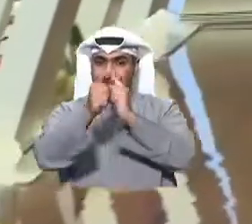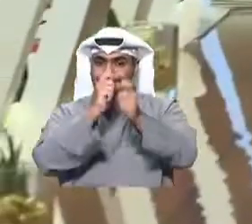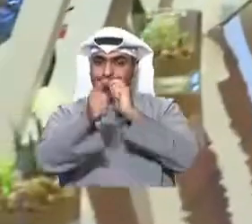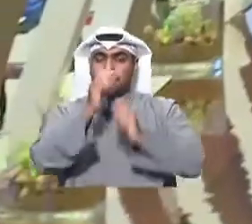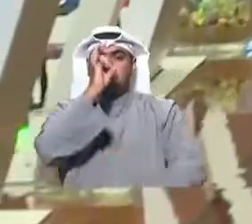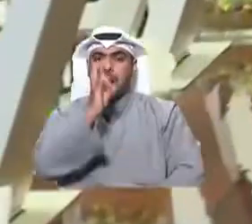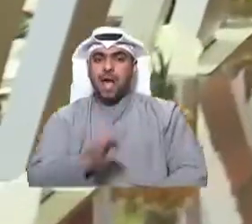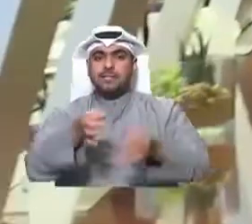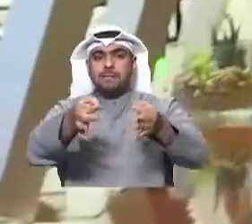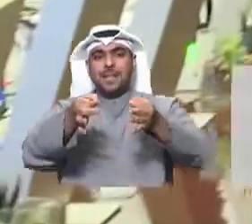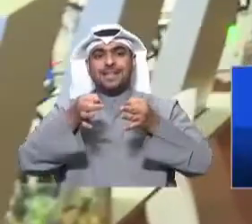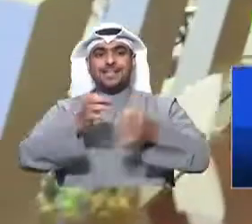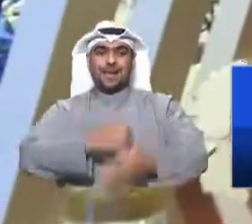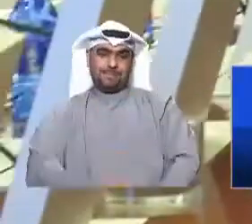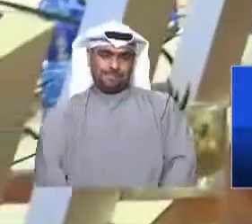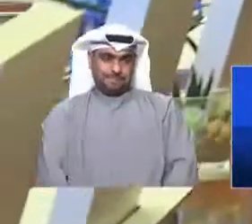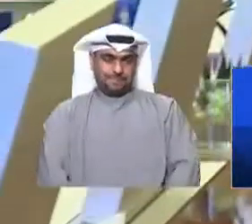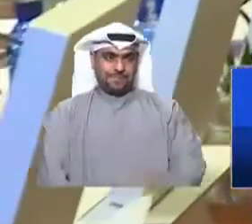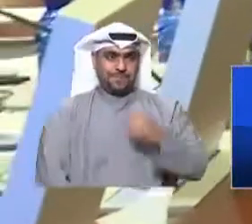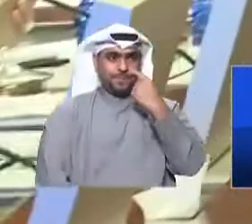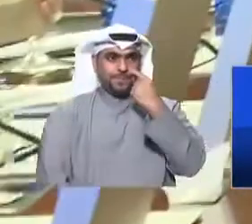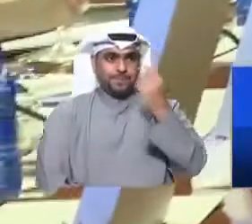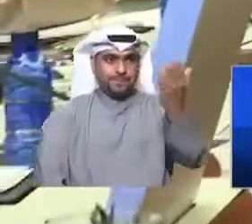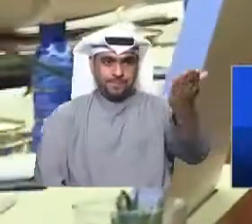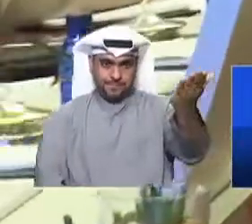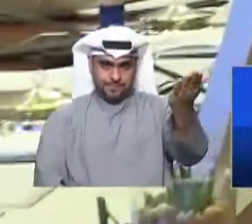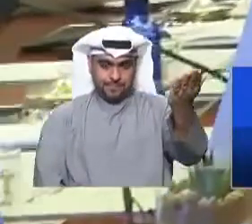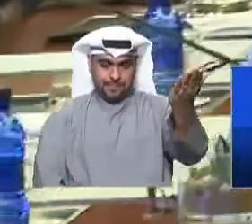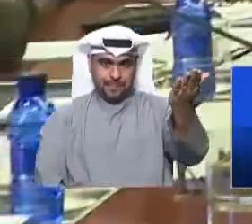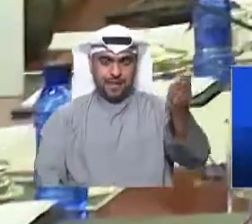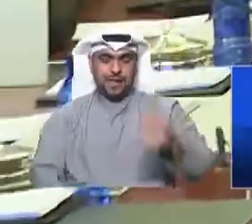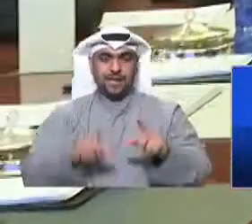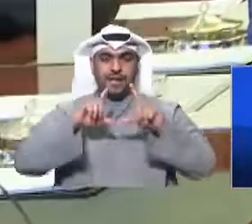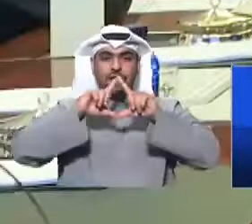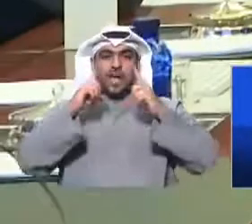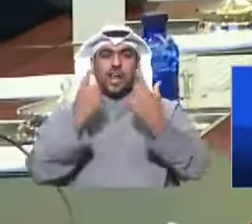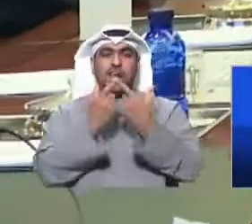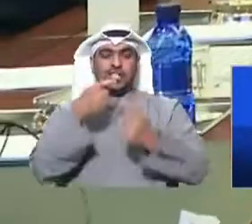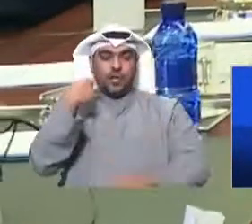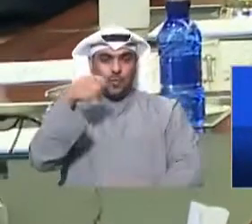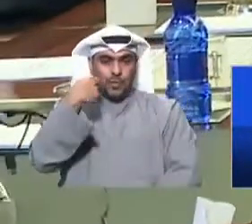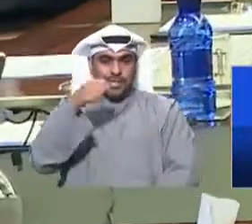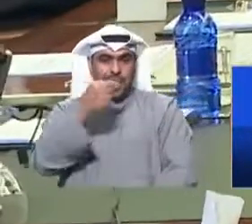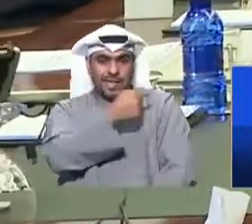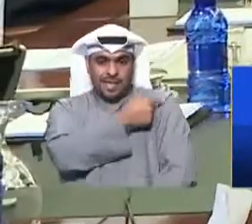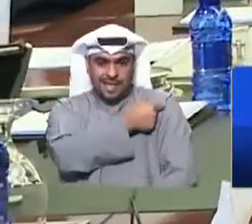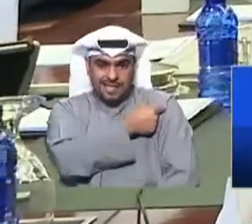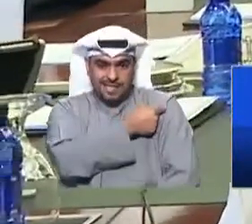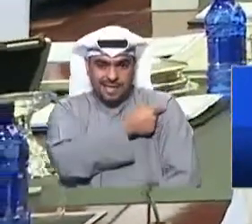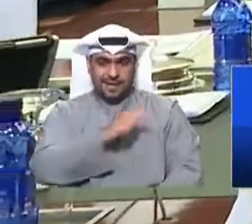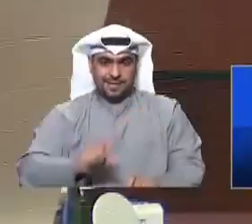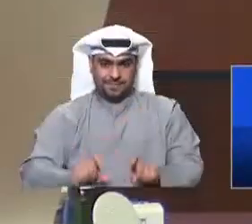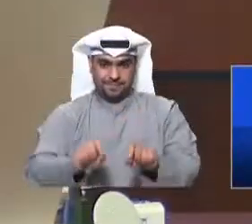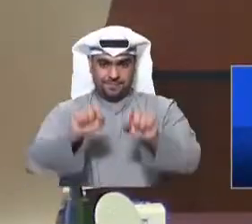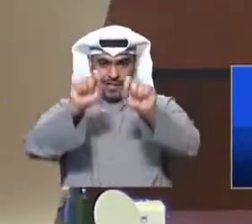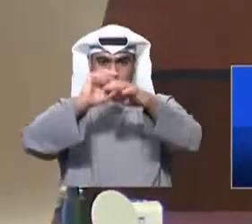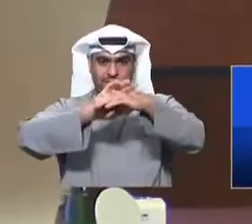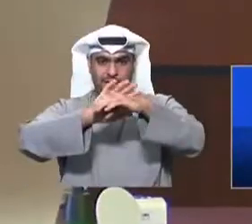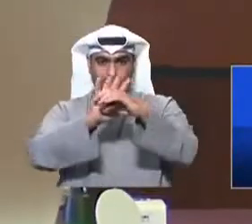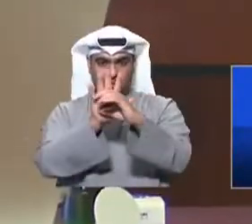عقدت اللجنة الرئيسية لمراقبة تنفيذ الاشتراطات المتعلقة بمكافحة انتشار فيروس كورونا المستجد في قصر